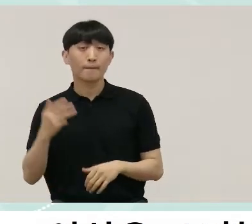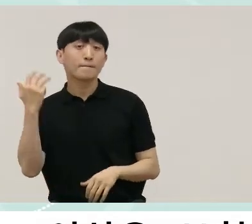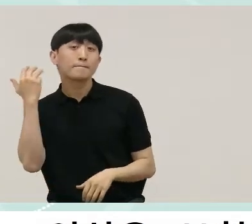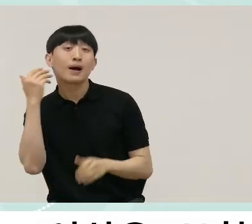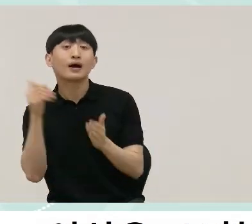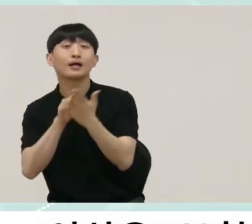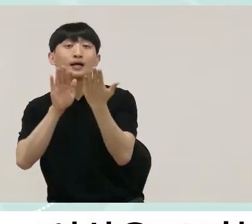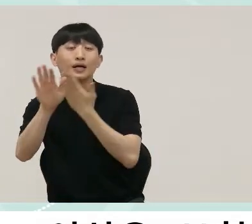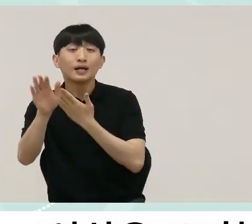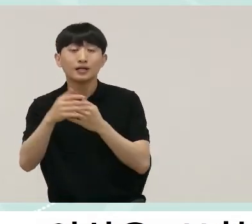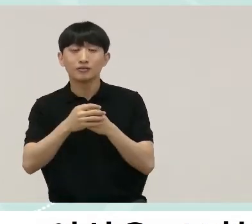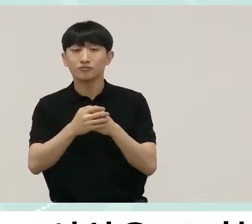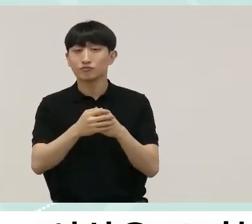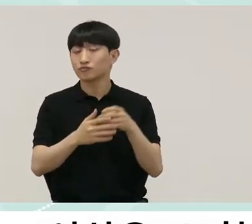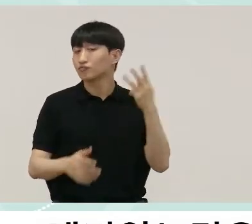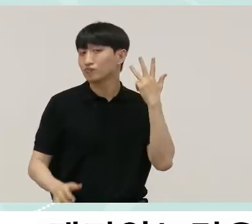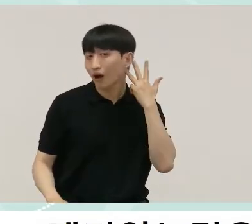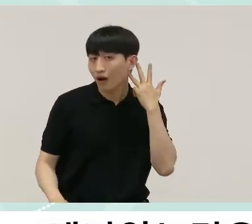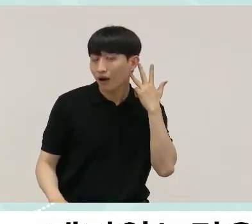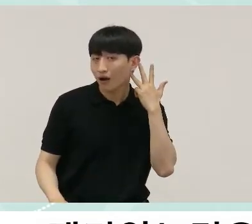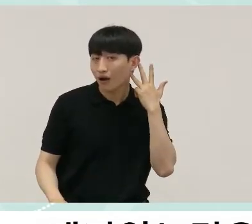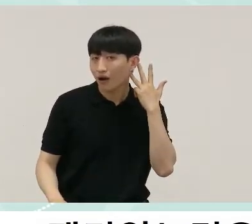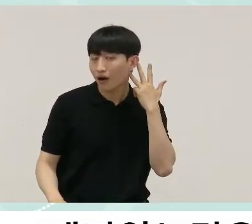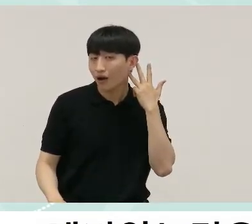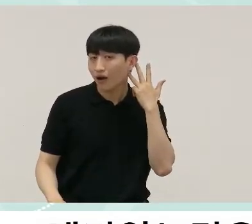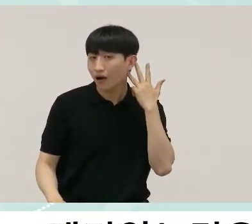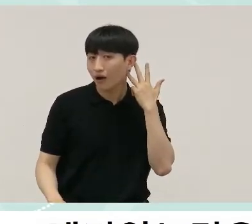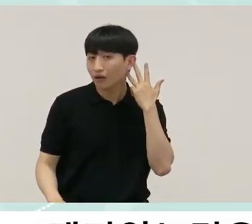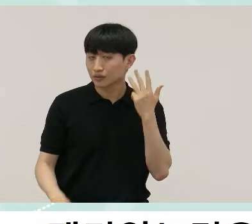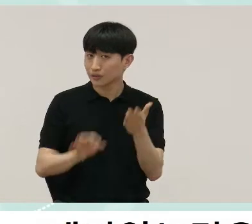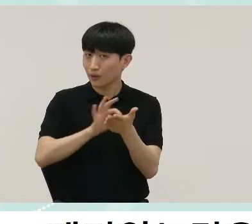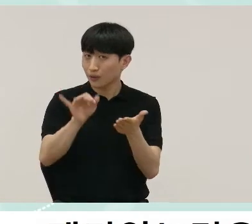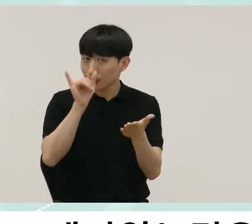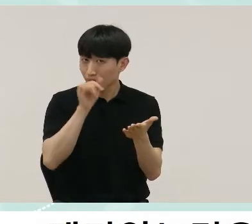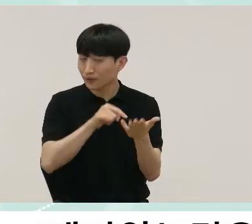과연 그럼 사용하느냐? 5년에서 9년 사이에